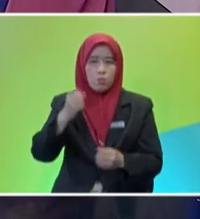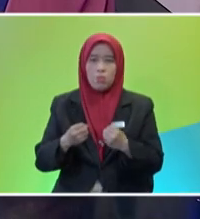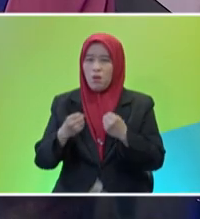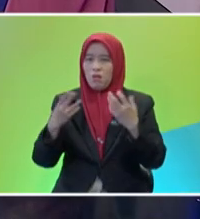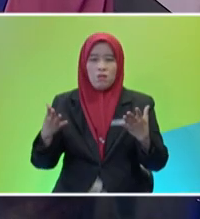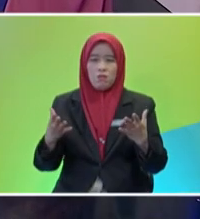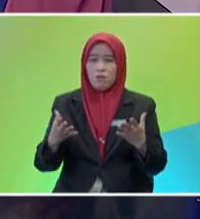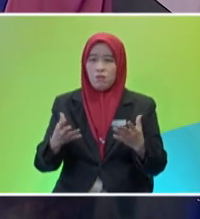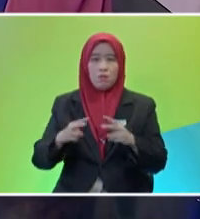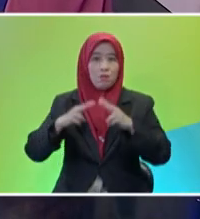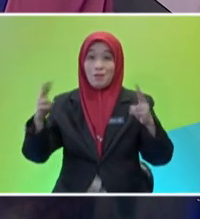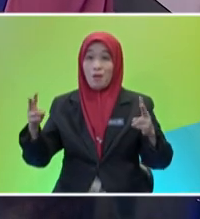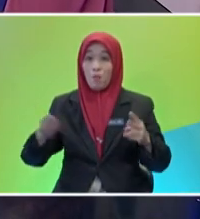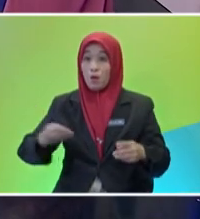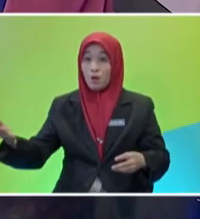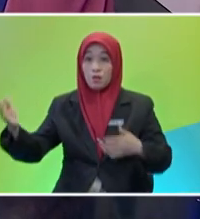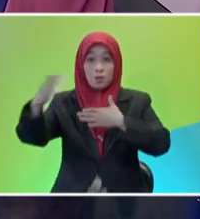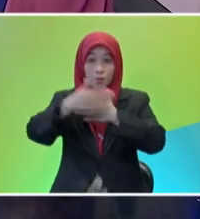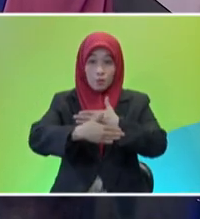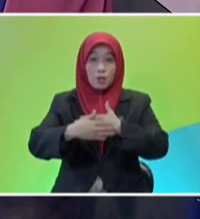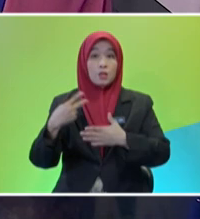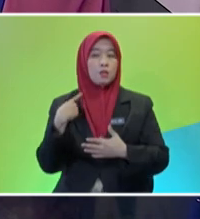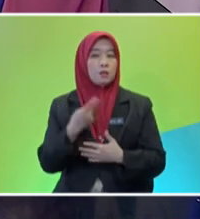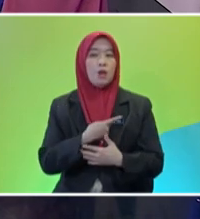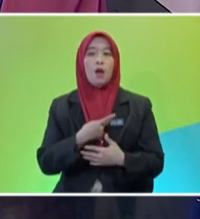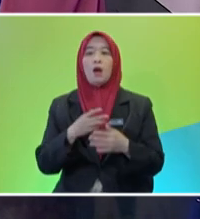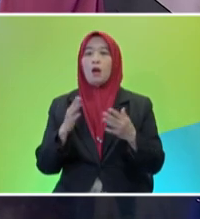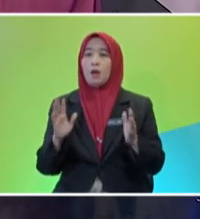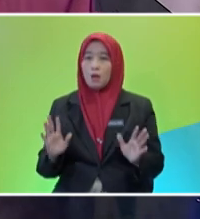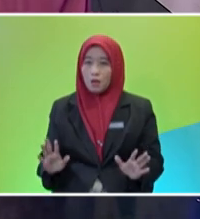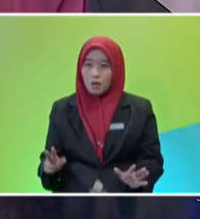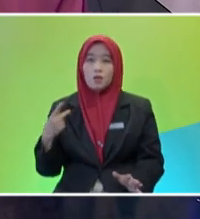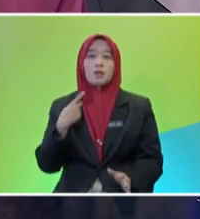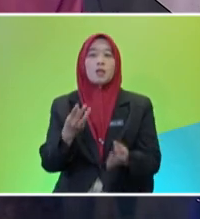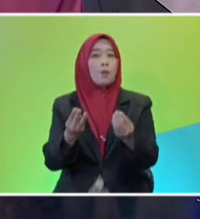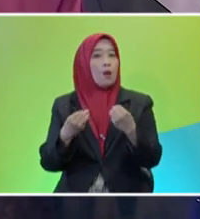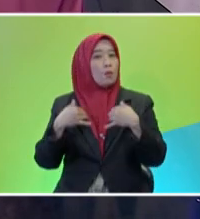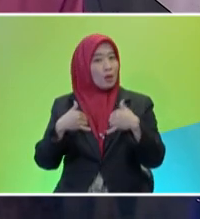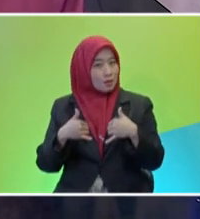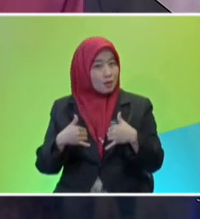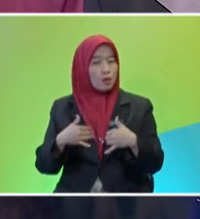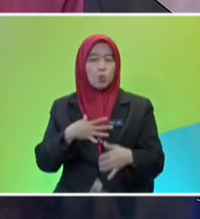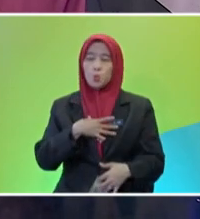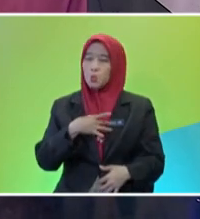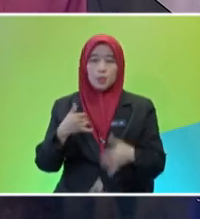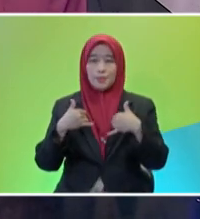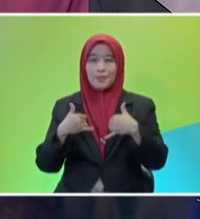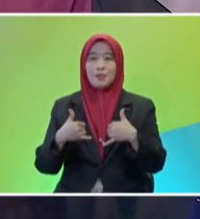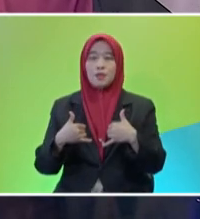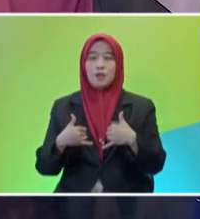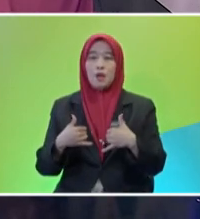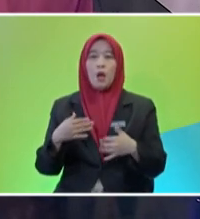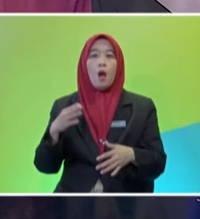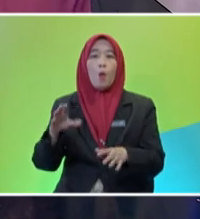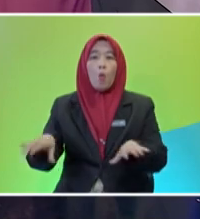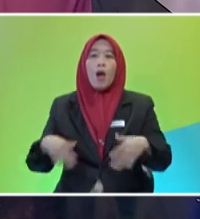sangat barang dekat depan kita ni? Kita nak buat apa? Kita nak main, Irfan. Main? Irfan suka kalau nak main permainan ni. Okey. Mula-mula di luar sana